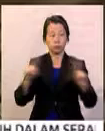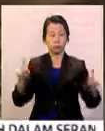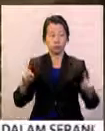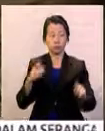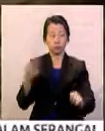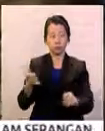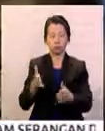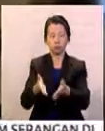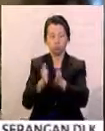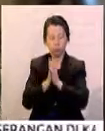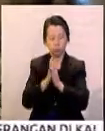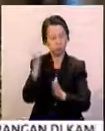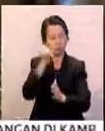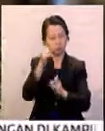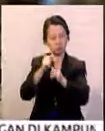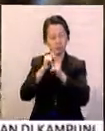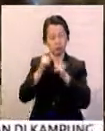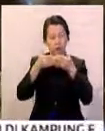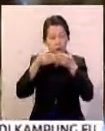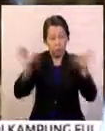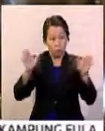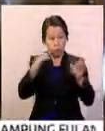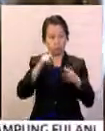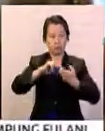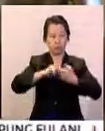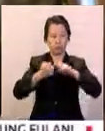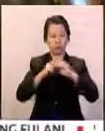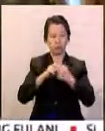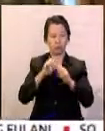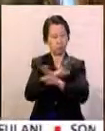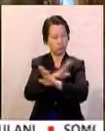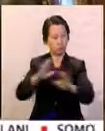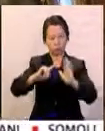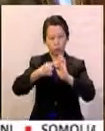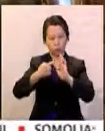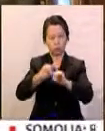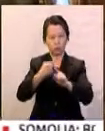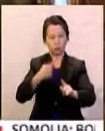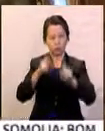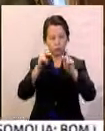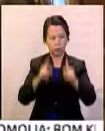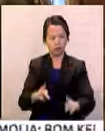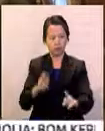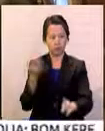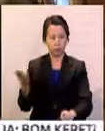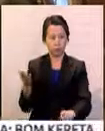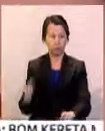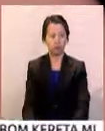enggan memohon maaf secara terbuka kerana masalah itu bukan bermula daripada pihaknya.